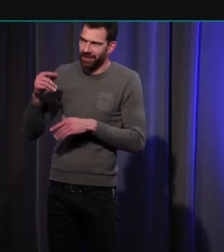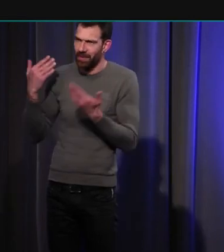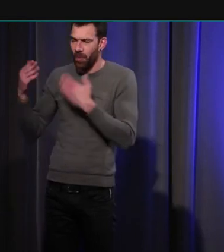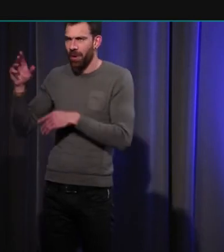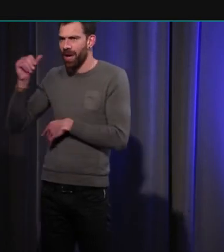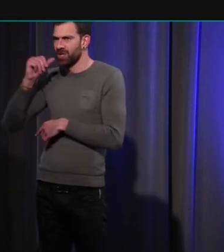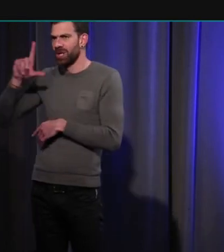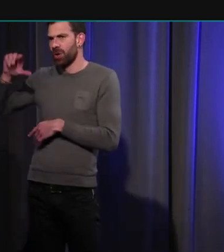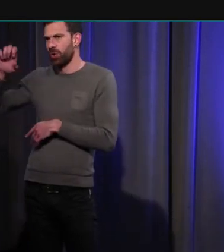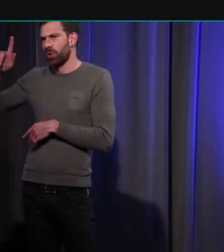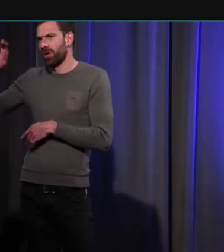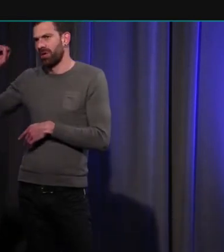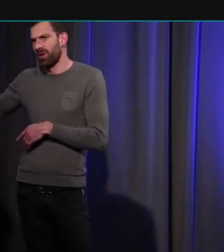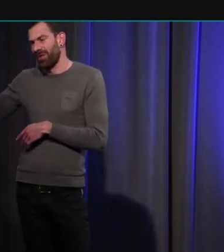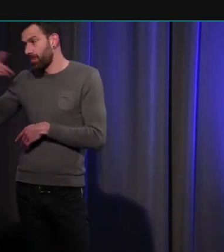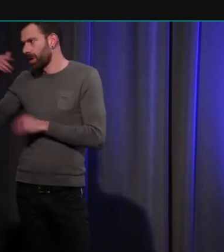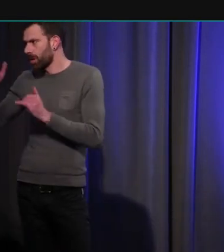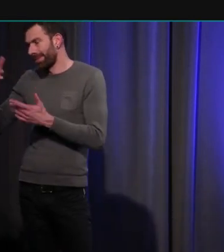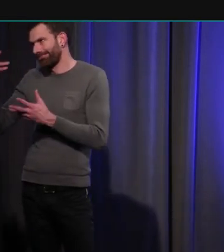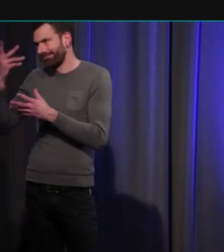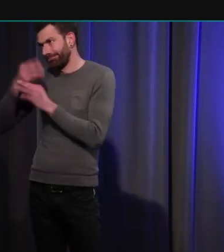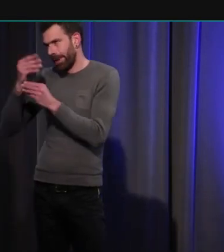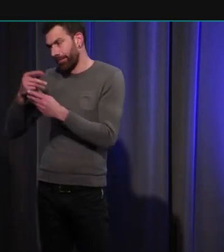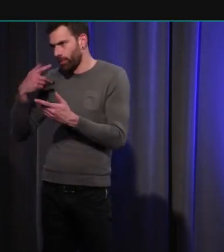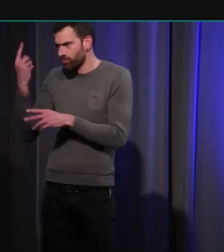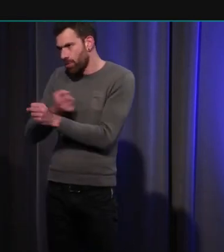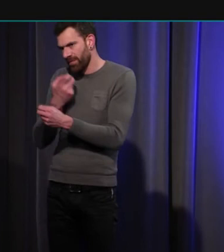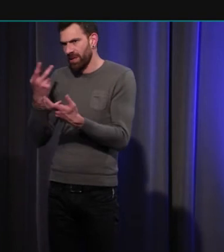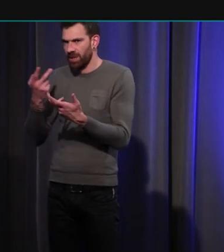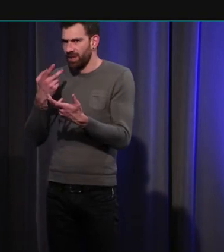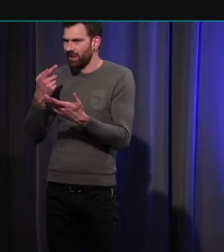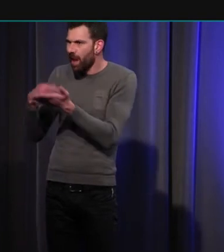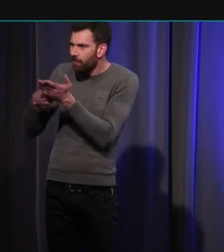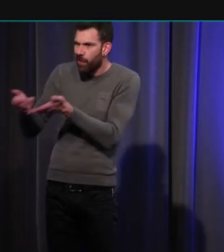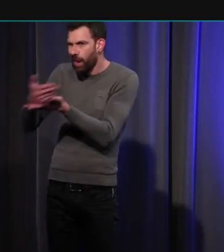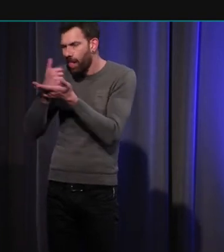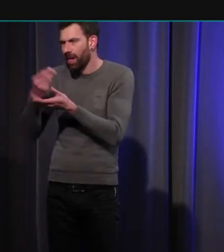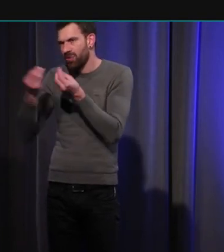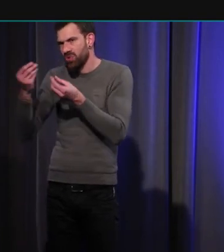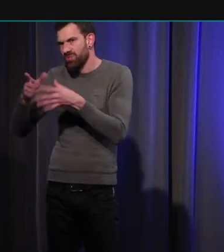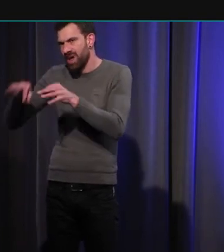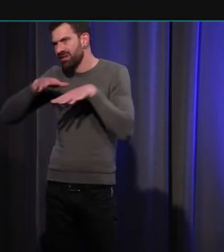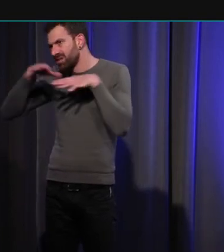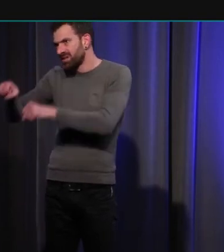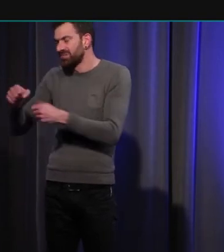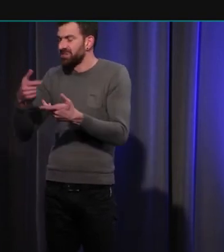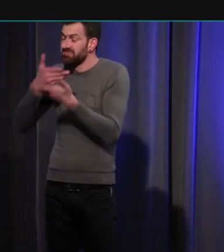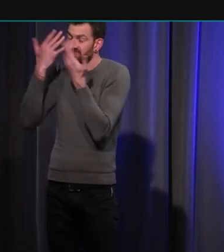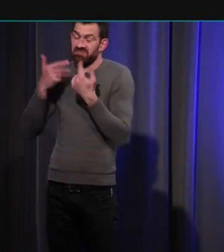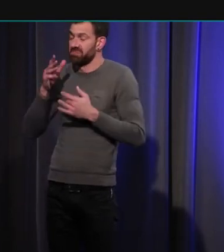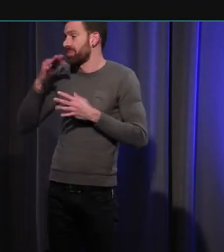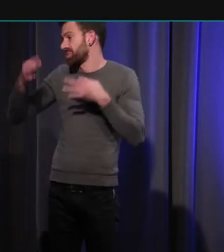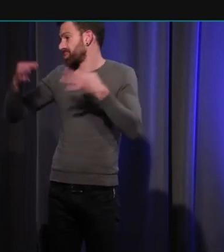pris de très mauvaises choses aussi ça nous a pris à coloniser ou à lever des impôts je sais pas je peux pas juger jeu